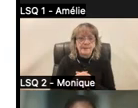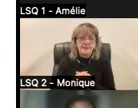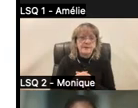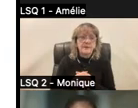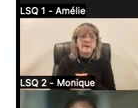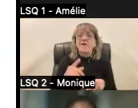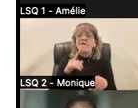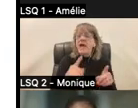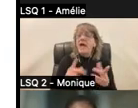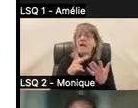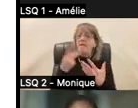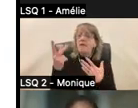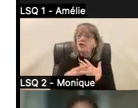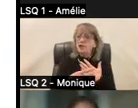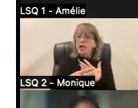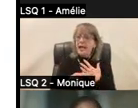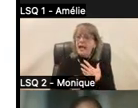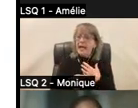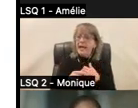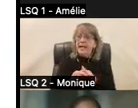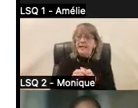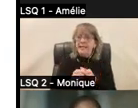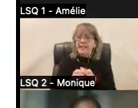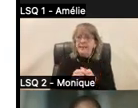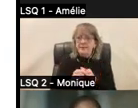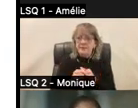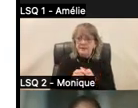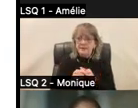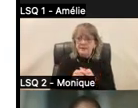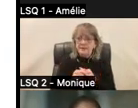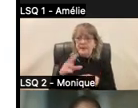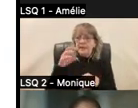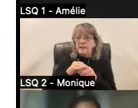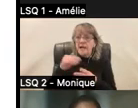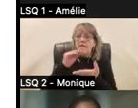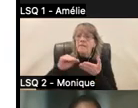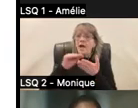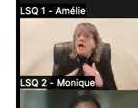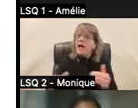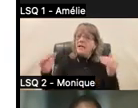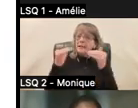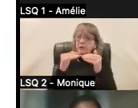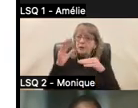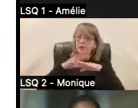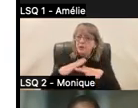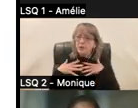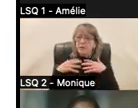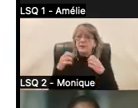Ce projet est un projet au sein du Bureau de l'équité en matière de santé du